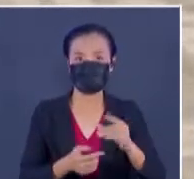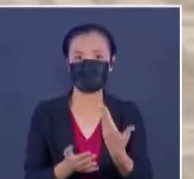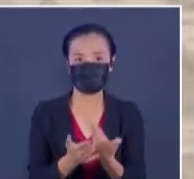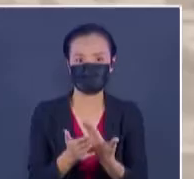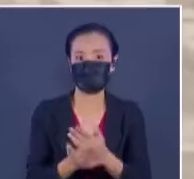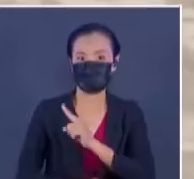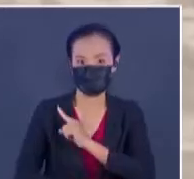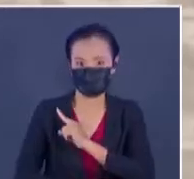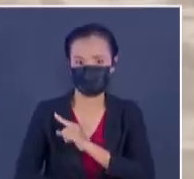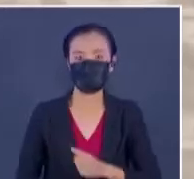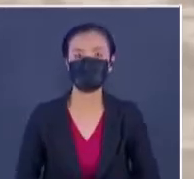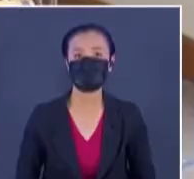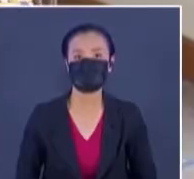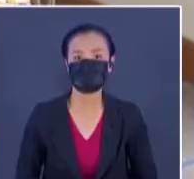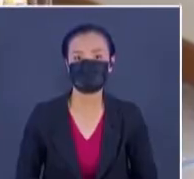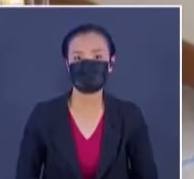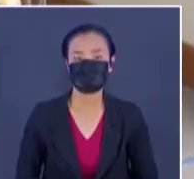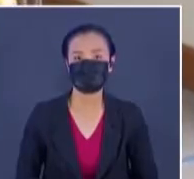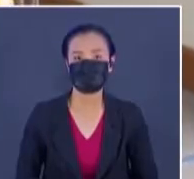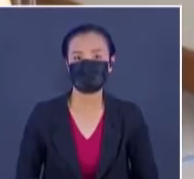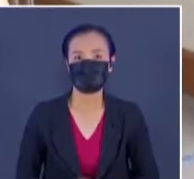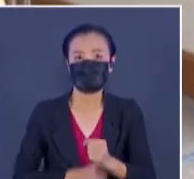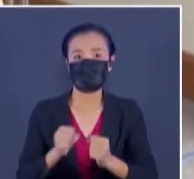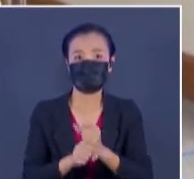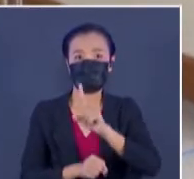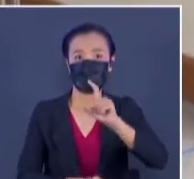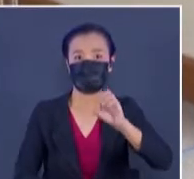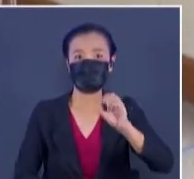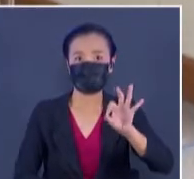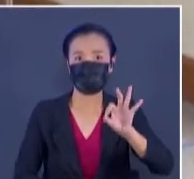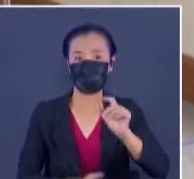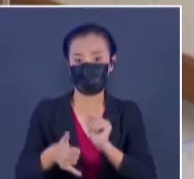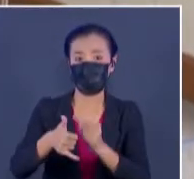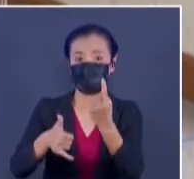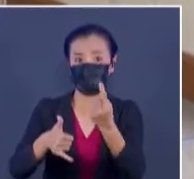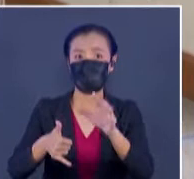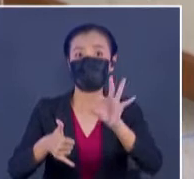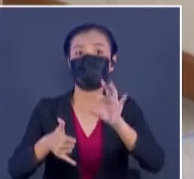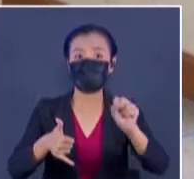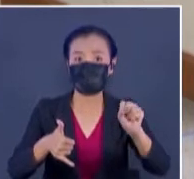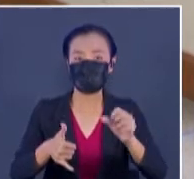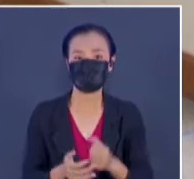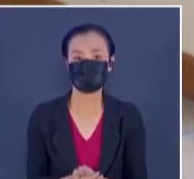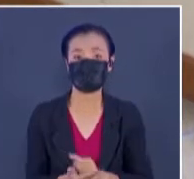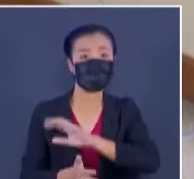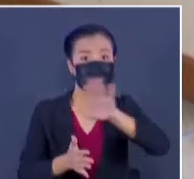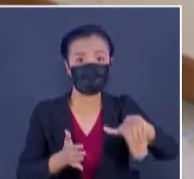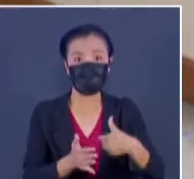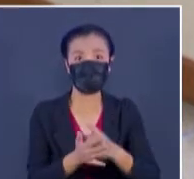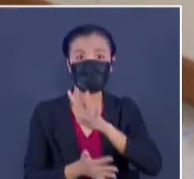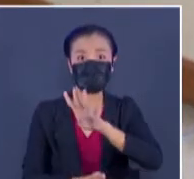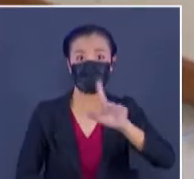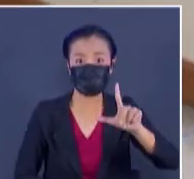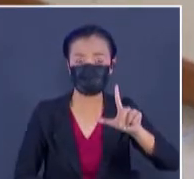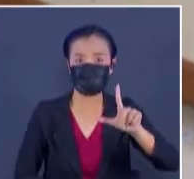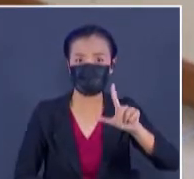เราเสียไปครับ โอ้159ปีนี่เฉพาะเคสนี้นะ ฮะ 900,000กว่าบาทแล้วถ้าทั้งหมด4